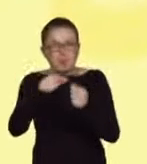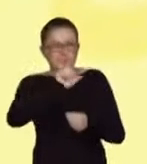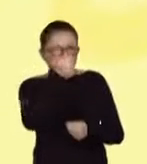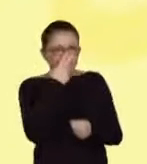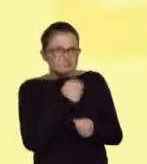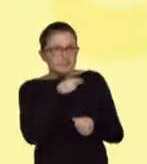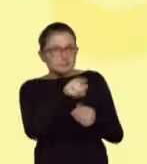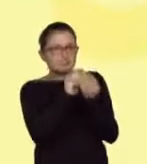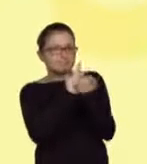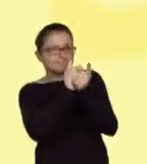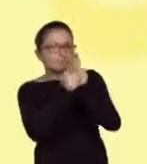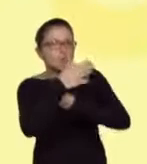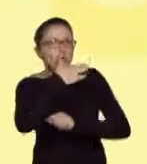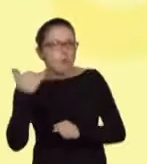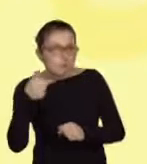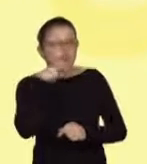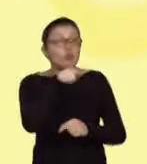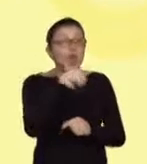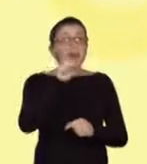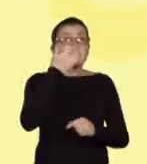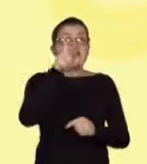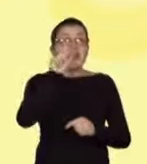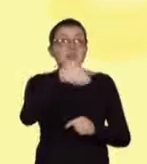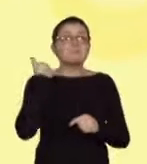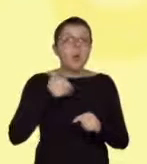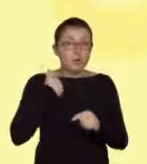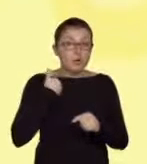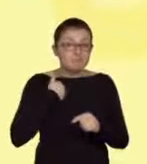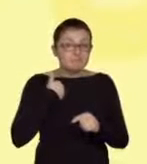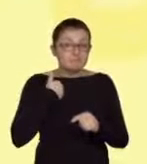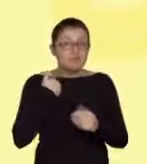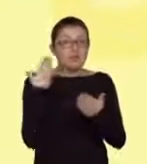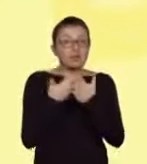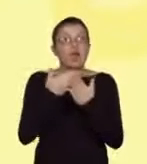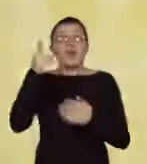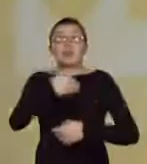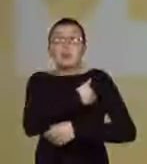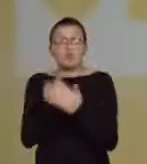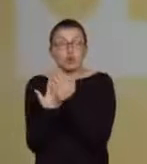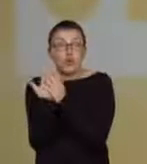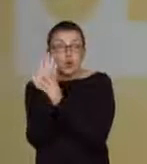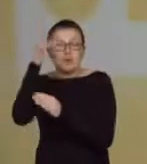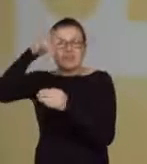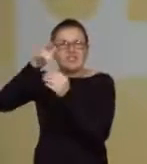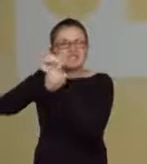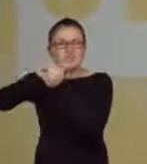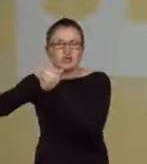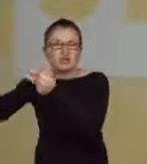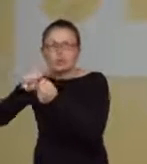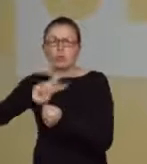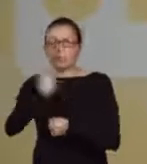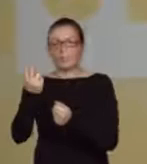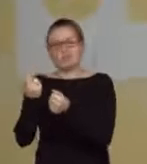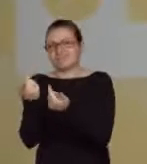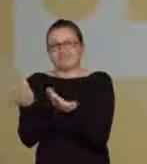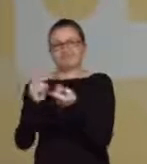ulega denaturacji w wysokiej temperaturze. Z tego powodu w zestawie drugim nie doszło do strawienia skrobi, a kolor